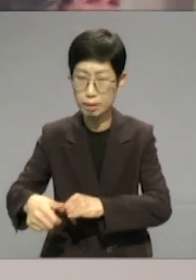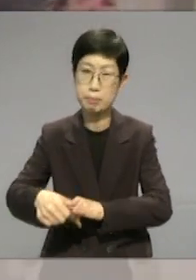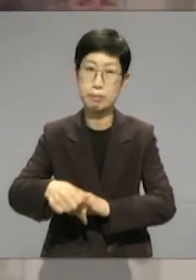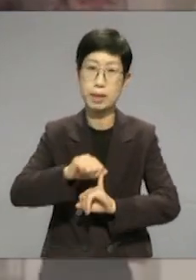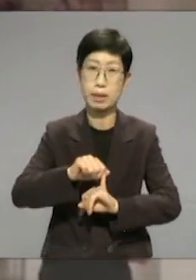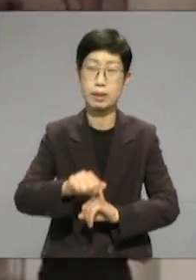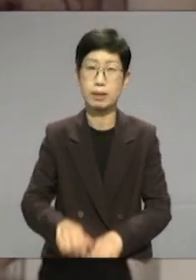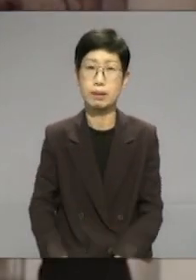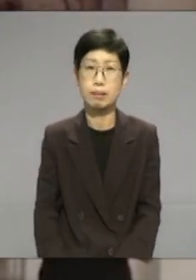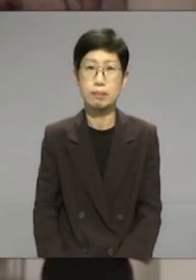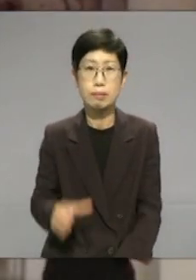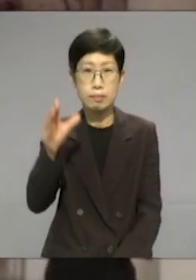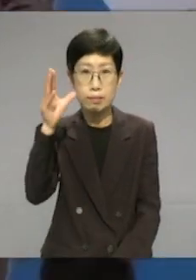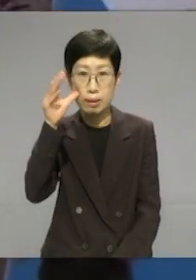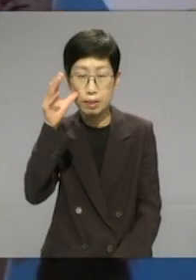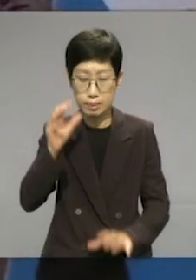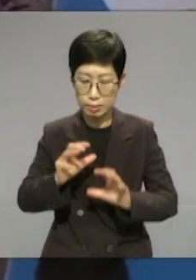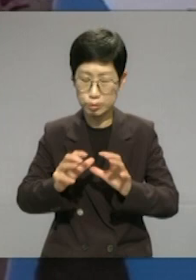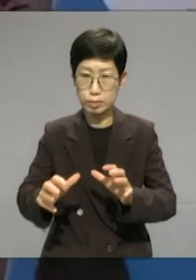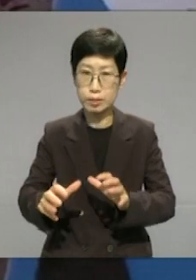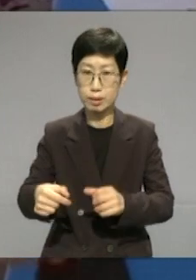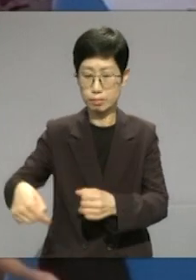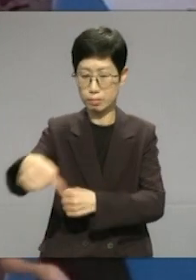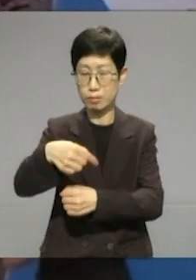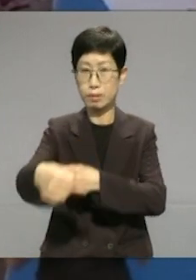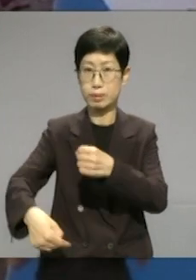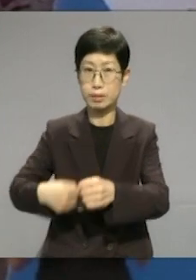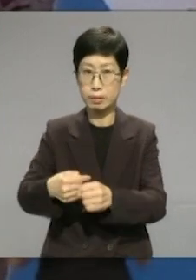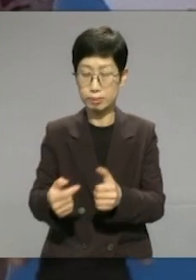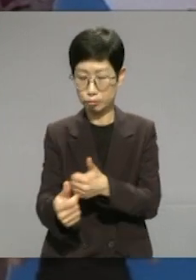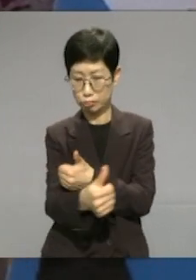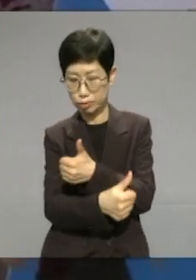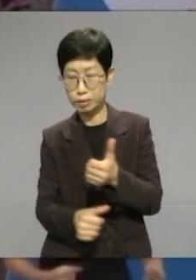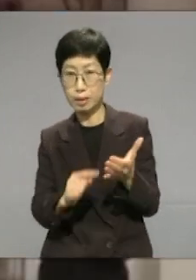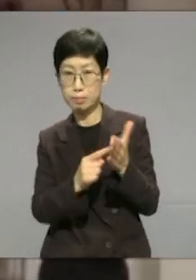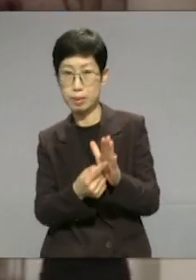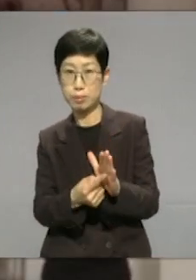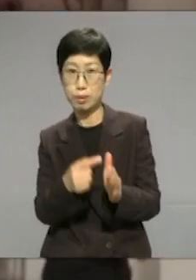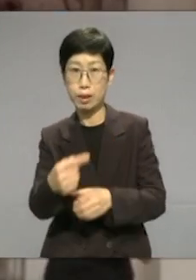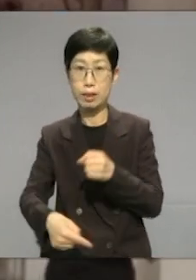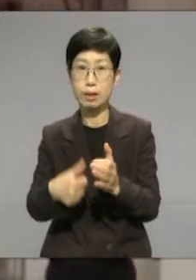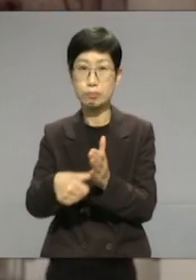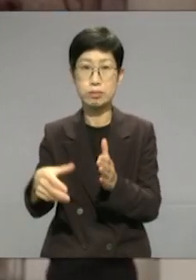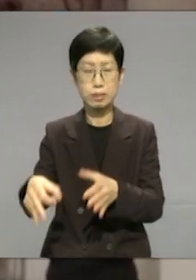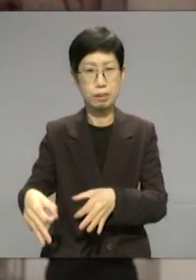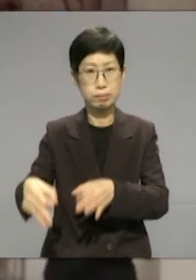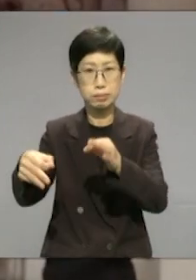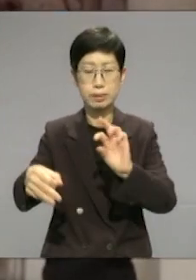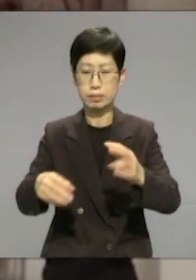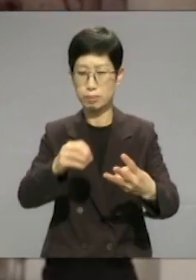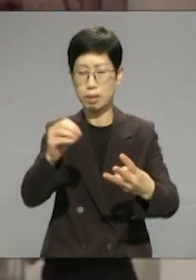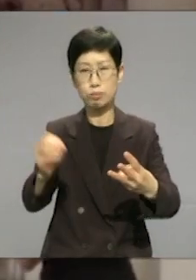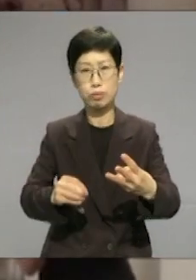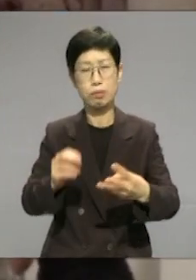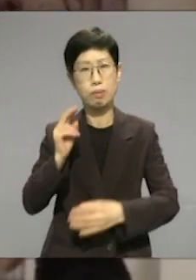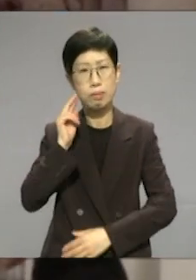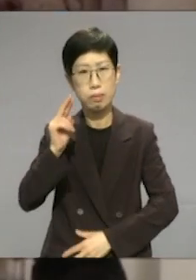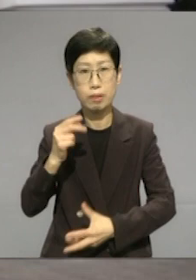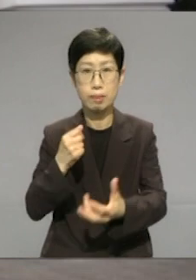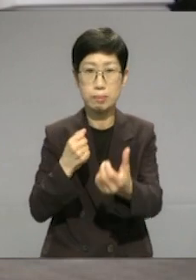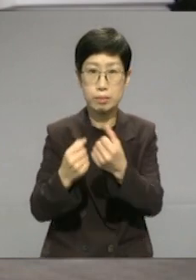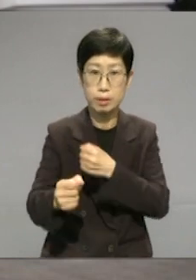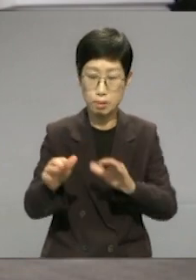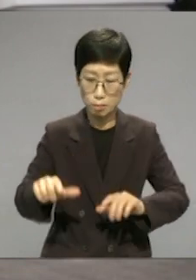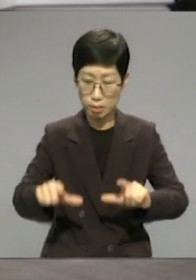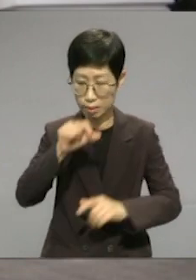됐습니다. 아르헨티나 국가원자력위원회는 연간 인플레이션이 300%에 육박한 상황에도 불구하고